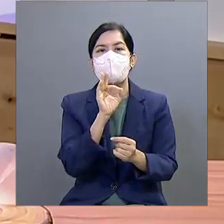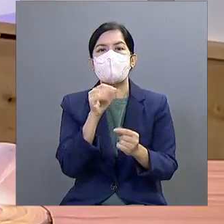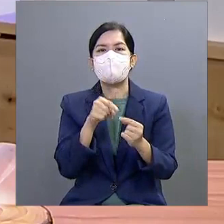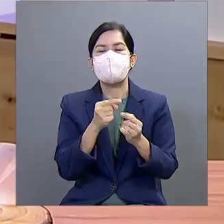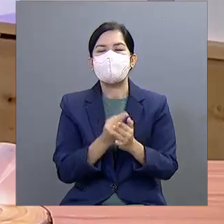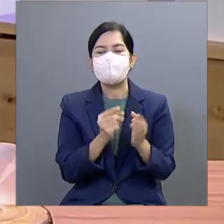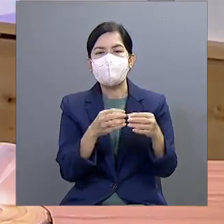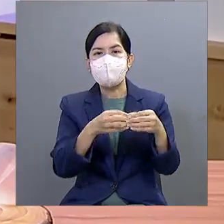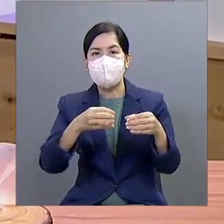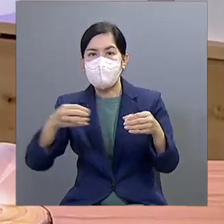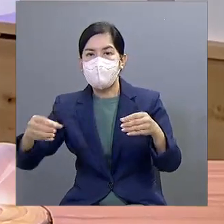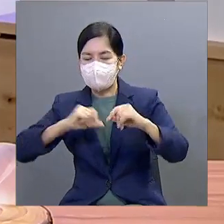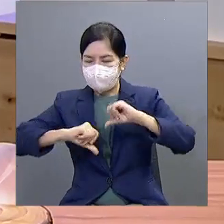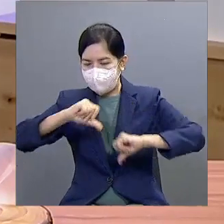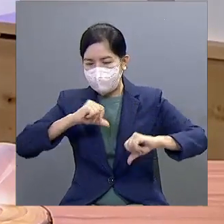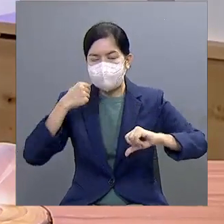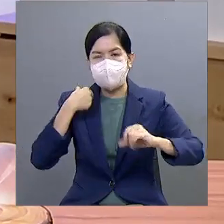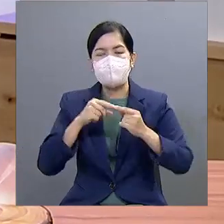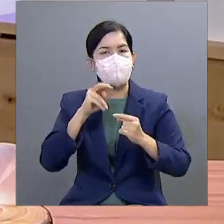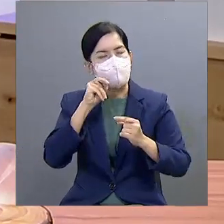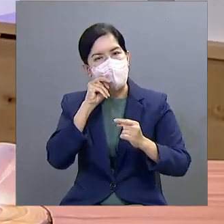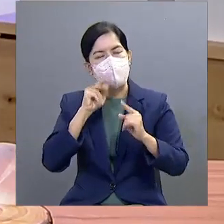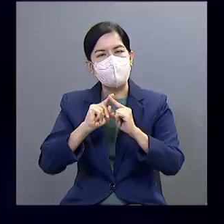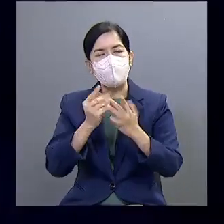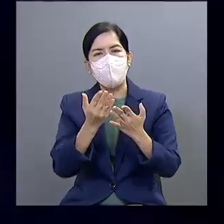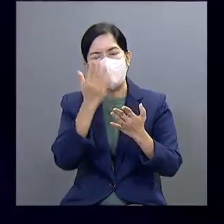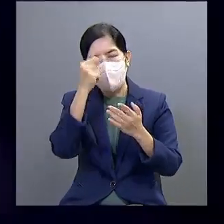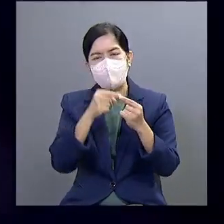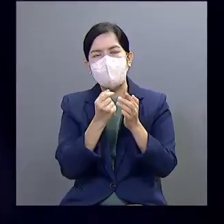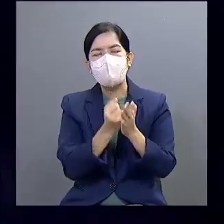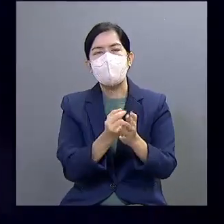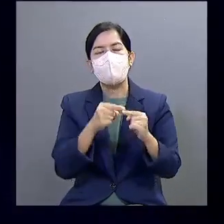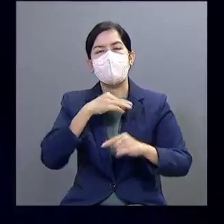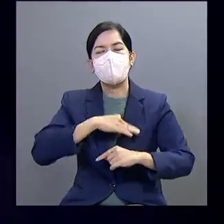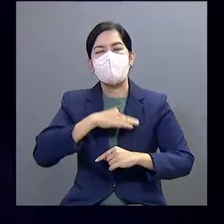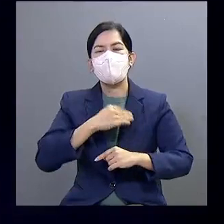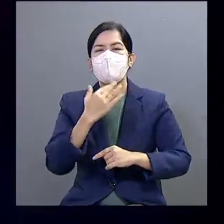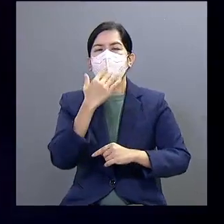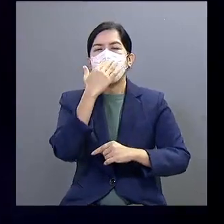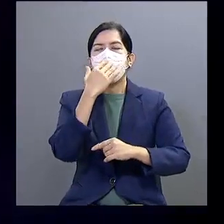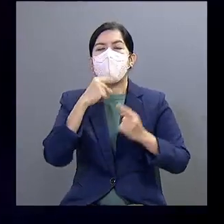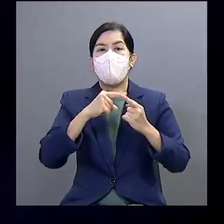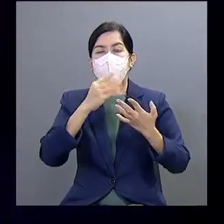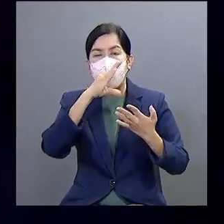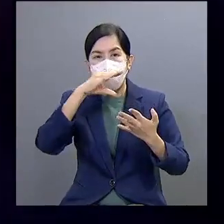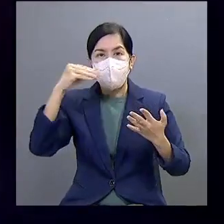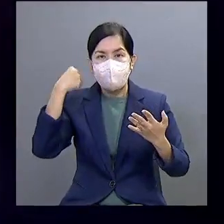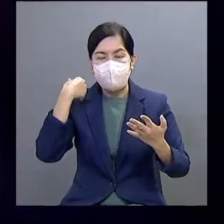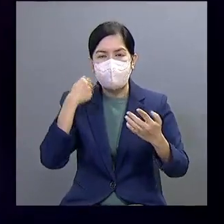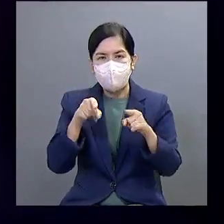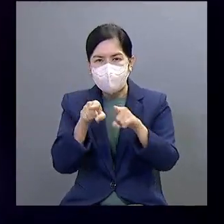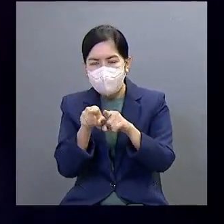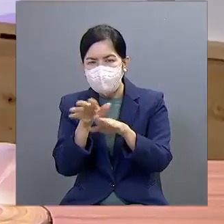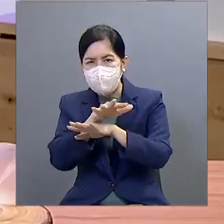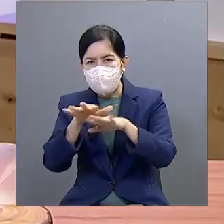ยูคาลิปตัสเปปเปอร์มินต์ต่างๆในโทนที่สดชื่นนะคะแล้วก็จะสามารถที่จะมีลักษณะที่คล้ายกับส่วนผสมของพวก